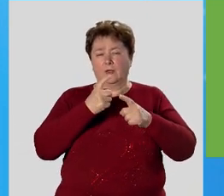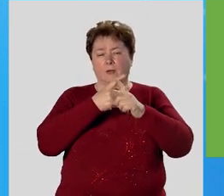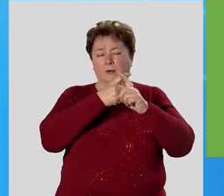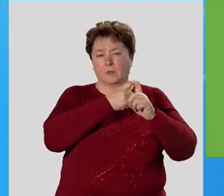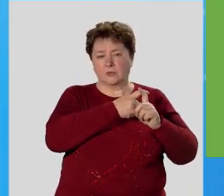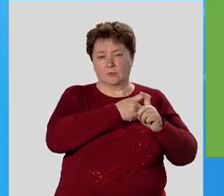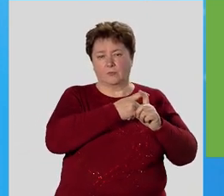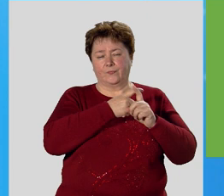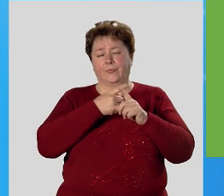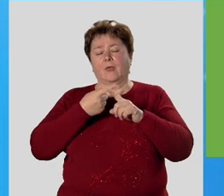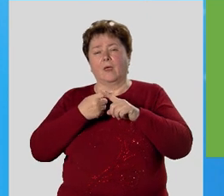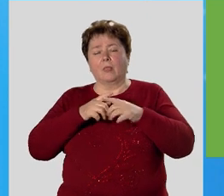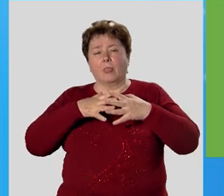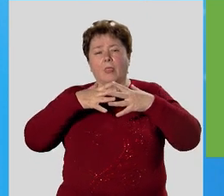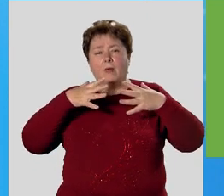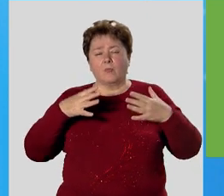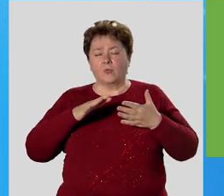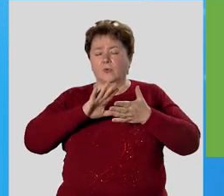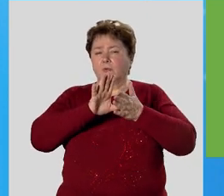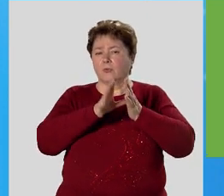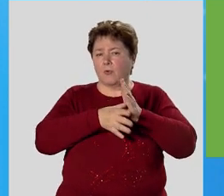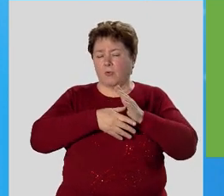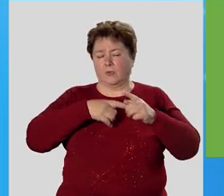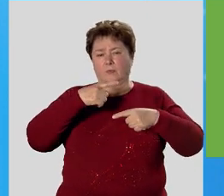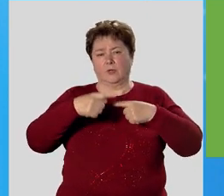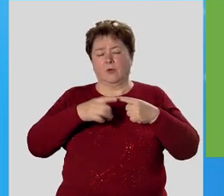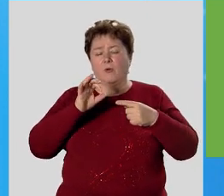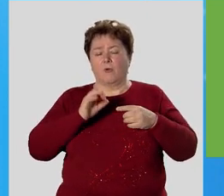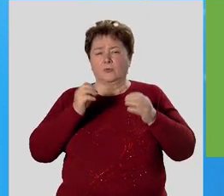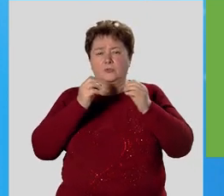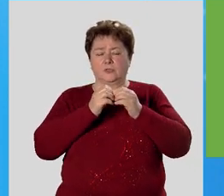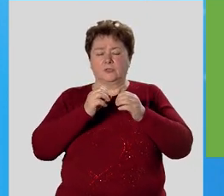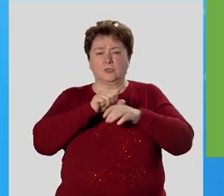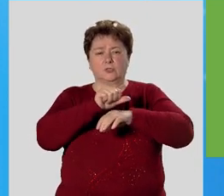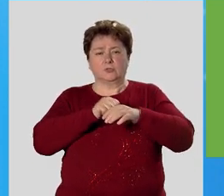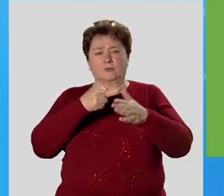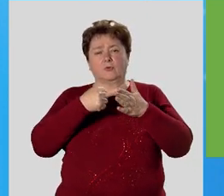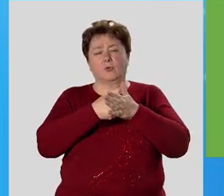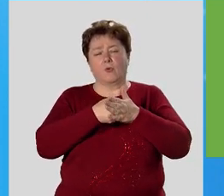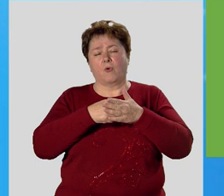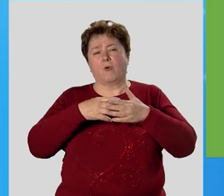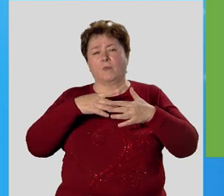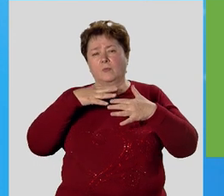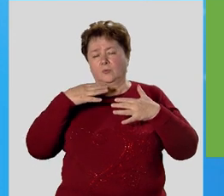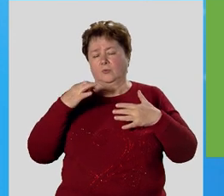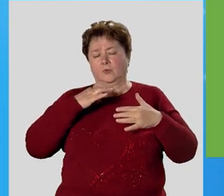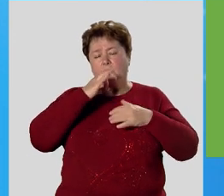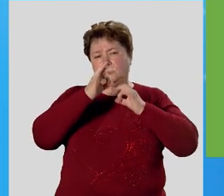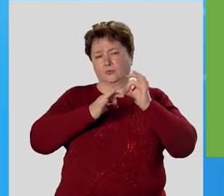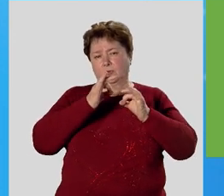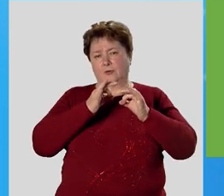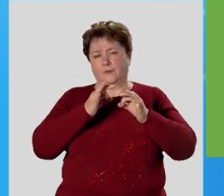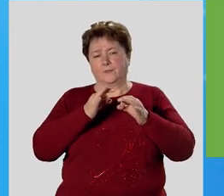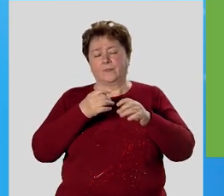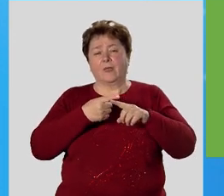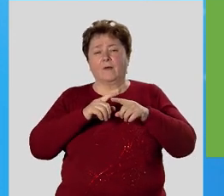хромосом. Это наиболее длительный период – от 10 часов до нескольких суток.